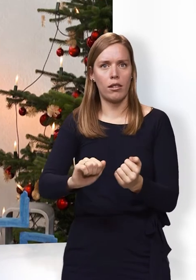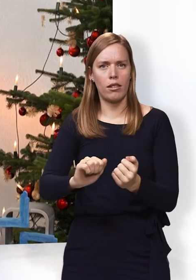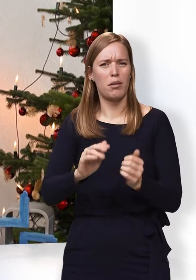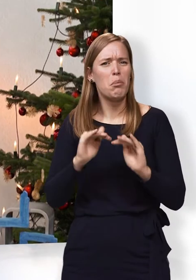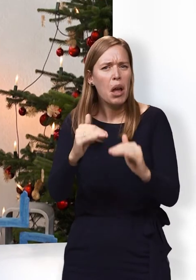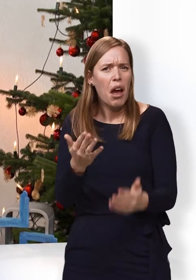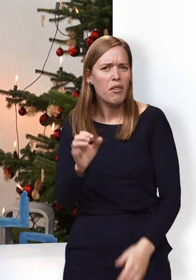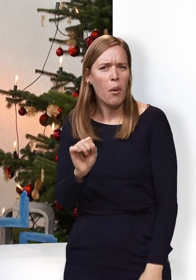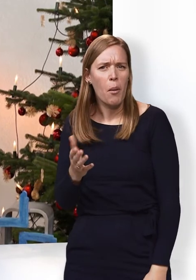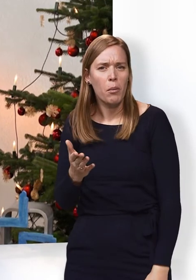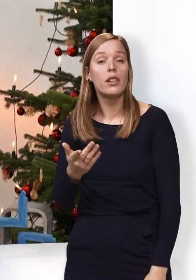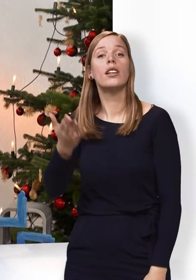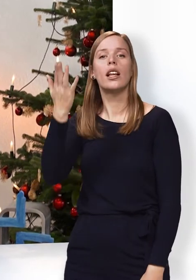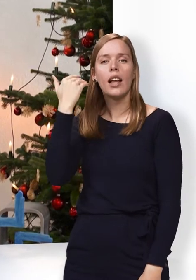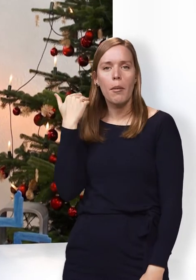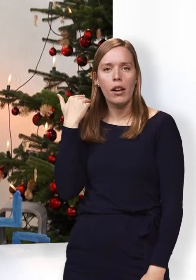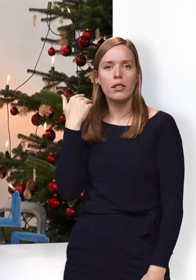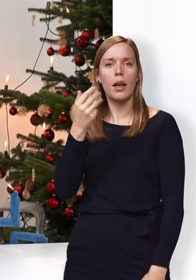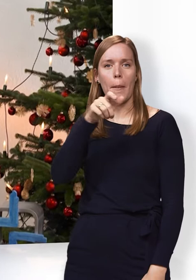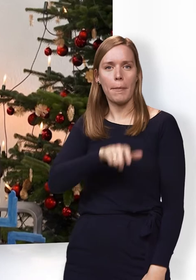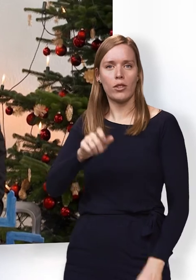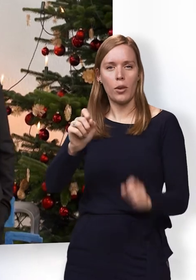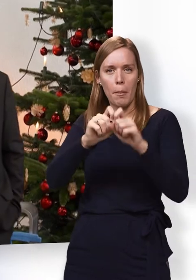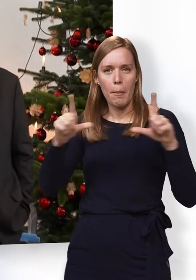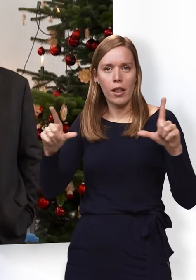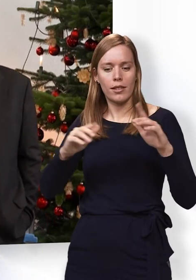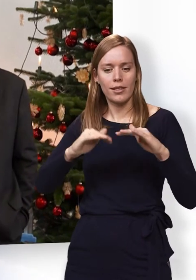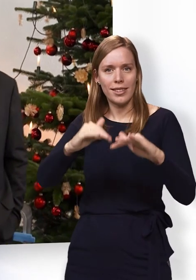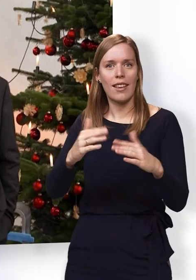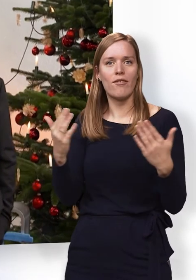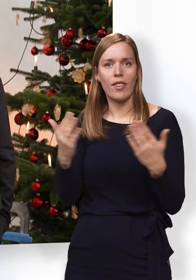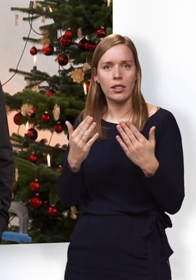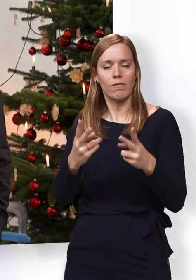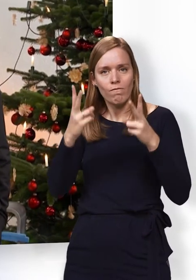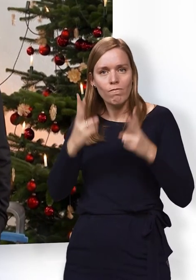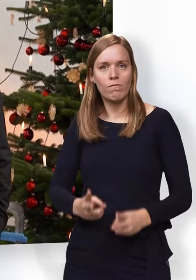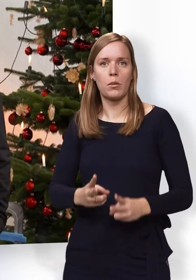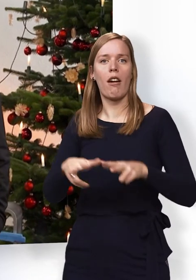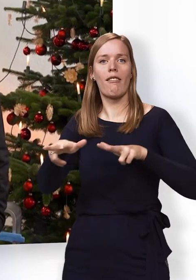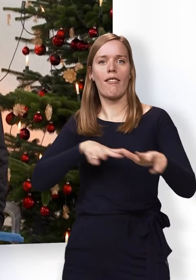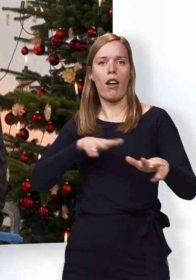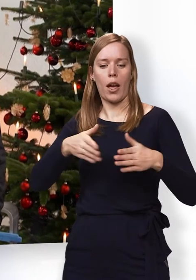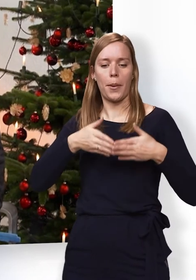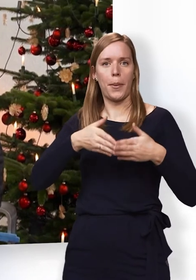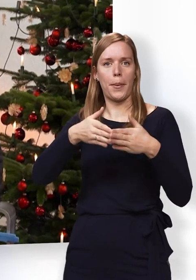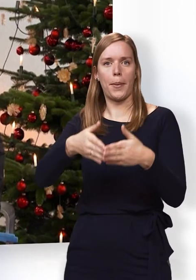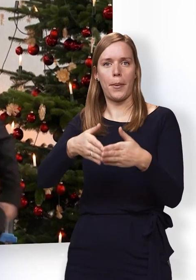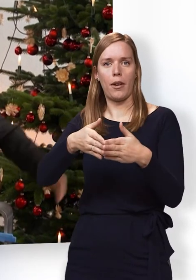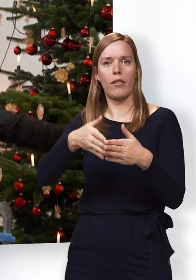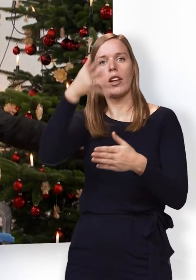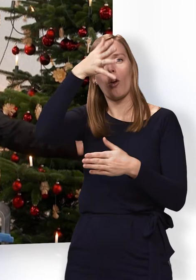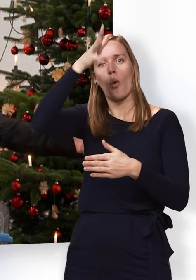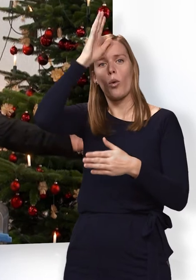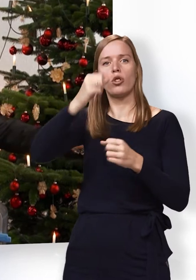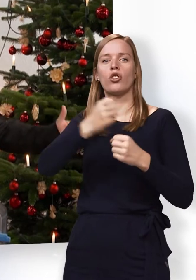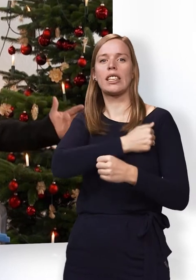Was hat es damit auf sich? Für die Menschen damals war das Meer der Verkehrsweg für die großen römischen Kriegsschiffe mit